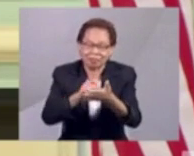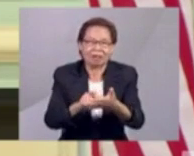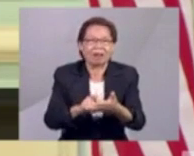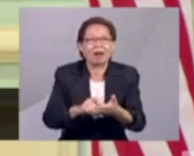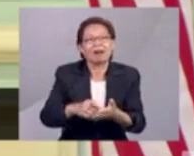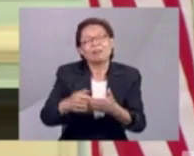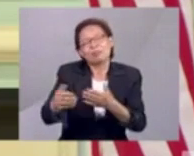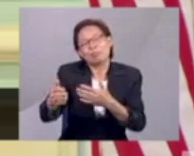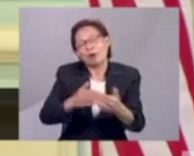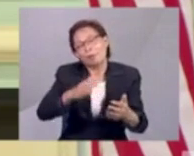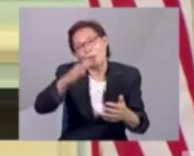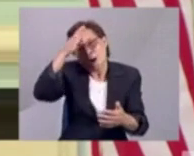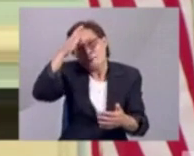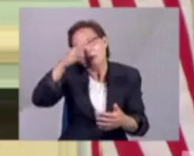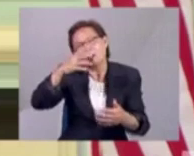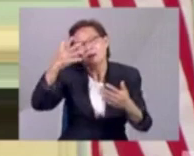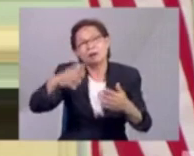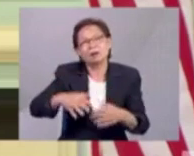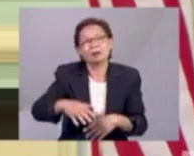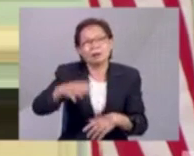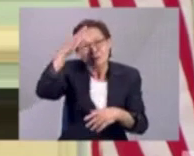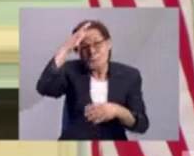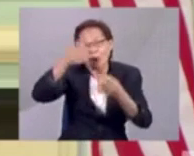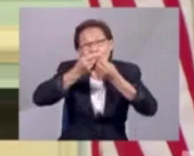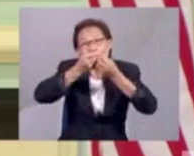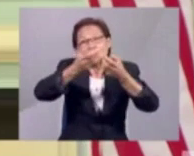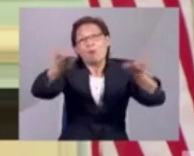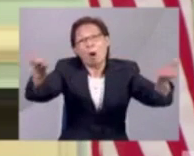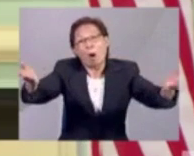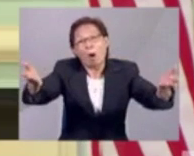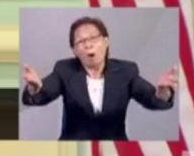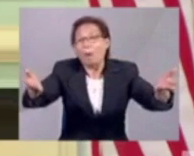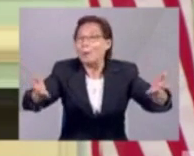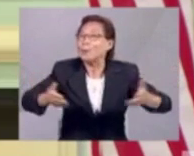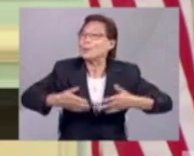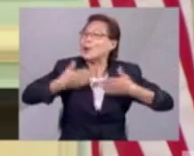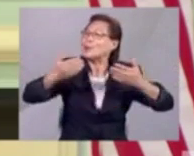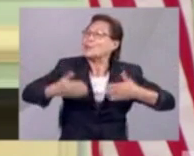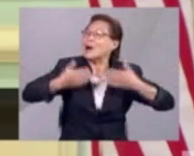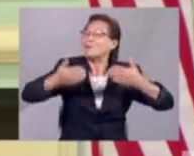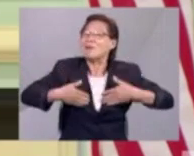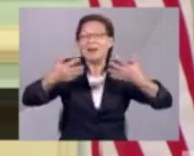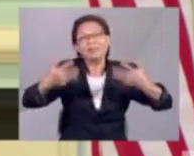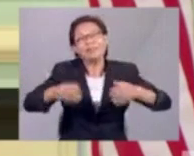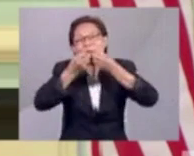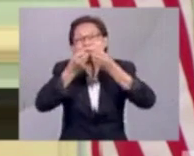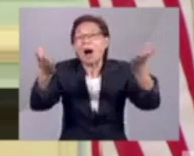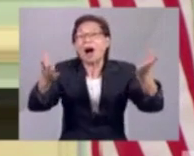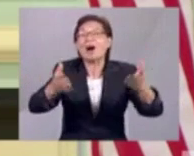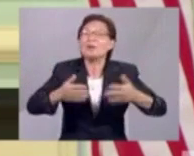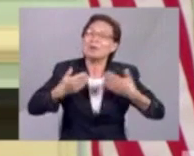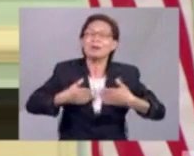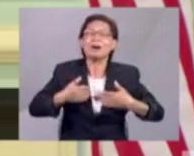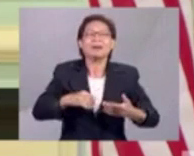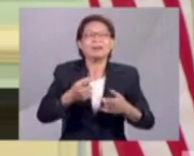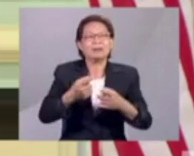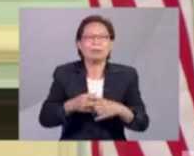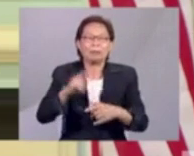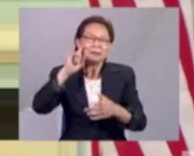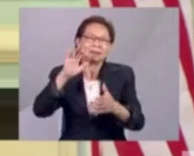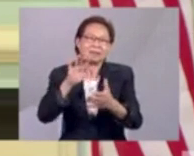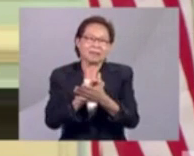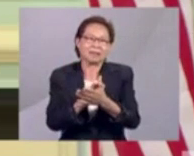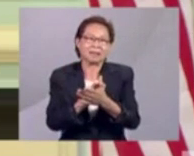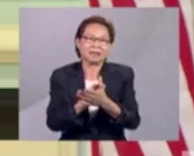Abah dah umumkan sesuatu yang mengembirakan semalam, mereka kata mereka yakin Pak